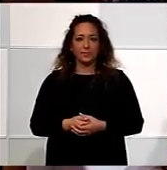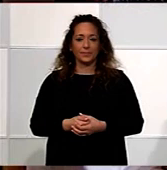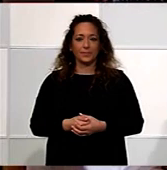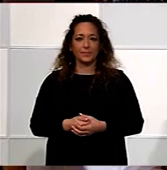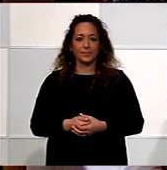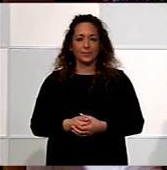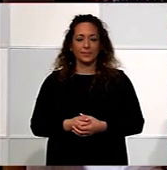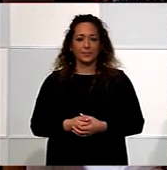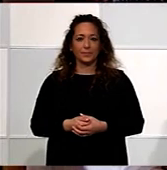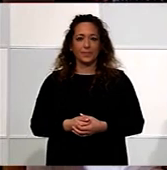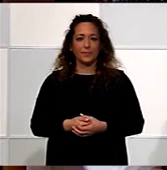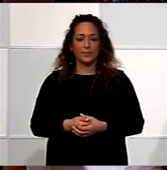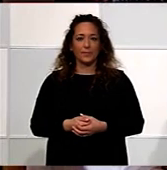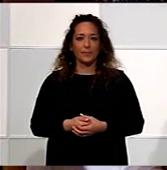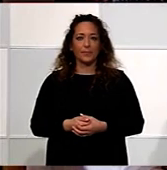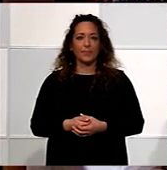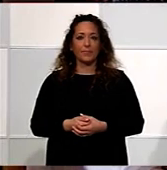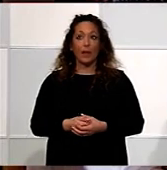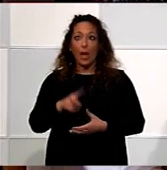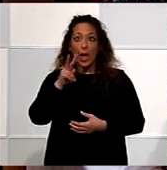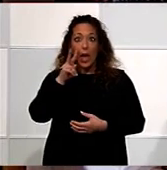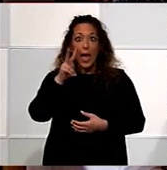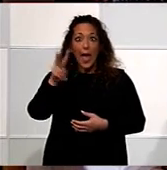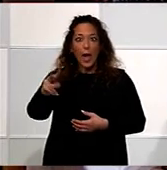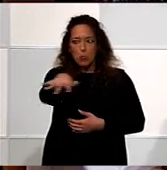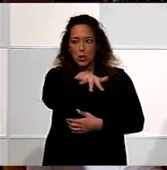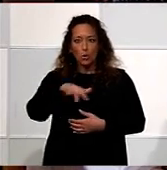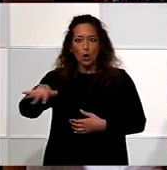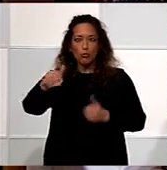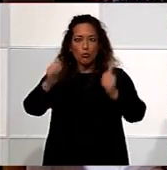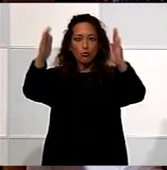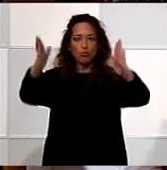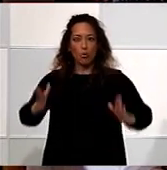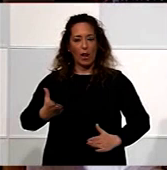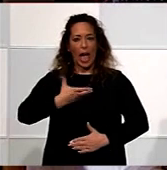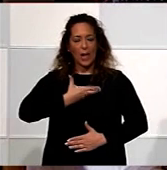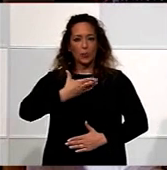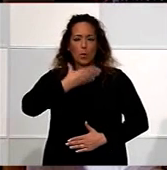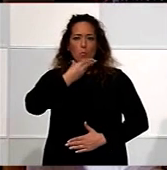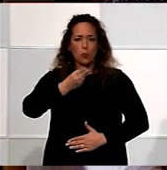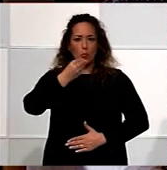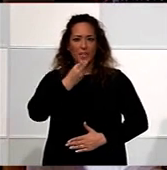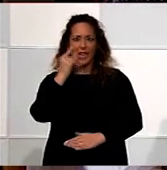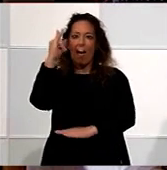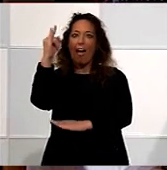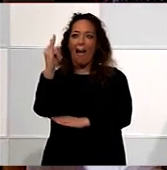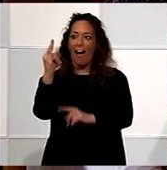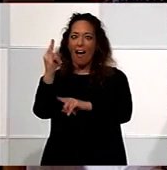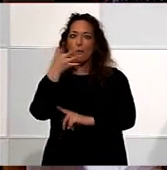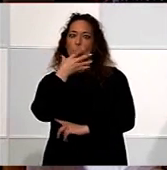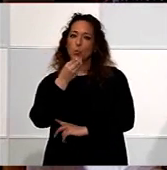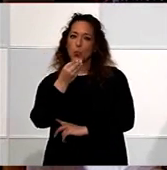Hola, Majestats. Heu vist l'arrabal que maca que està, amb aquest arbre tan bonic? Oh, i tant, i ens ha agradat molt que